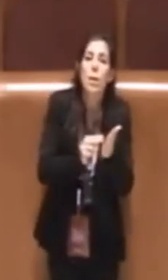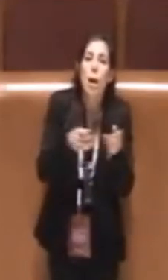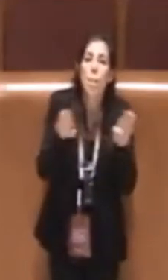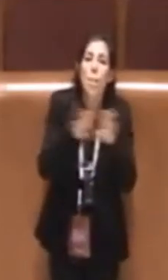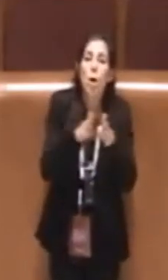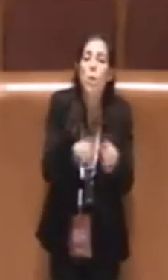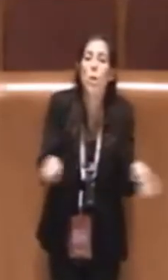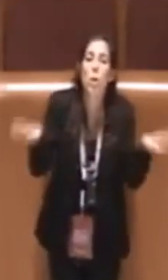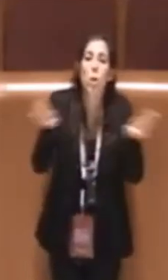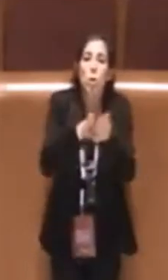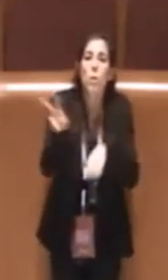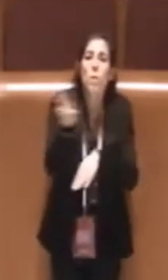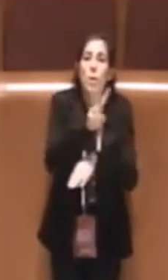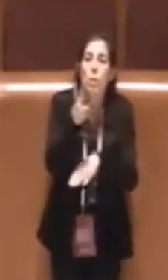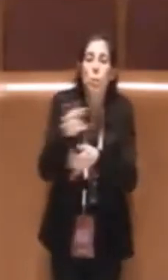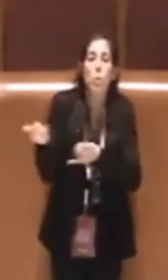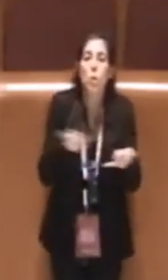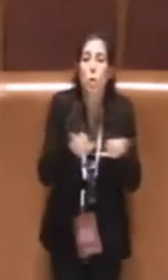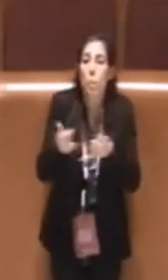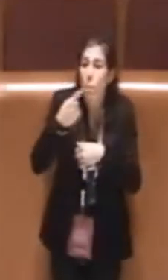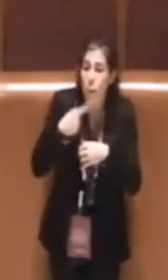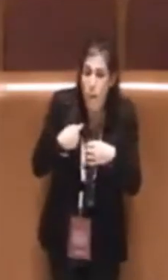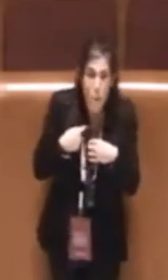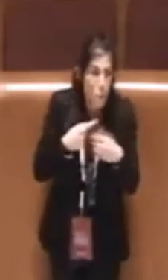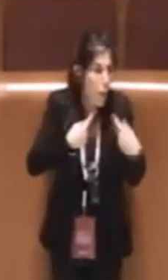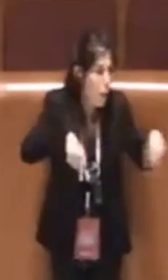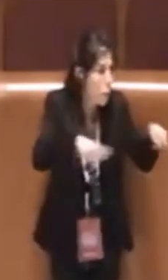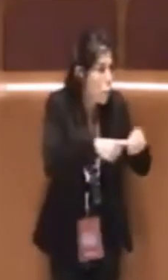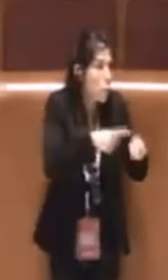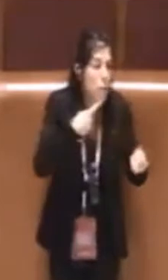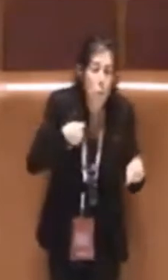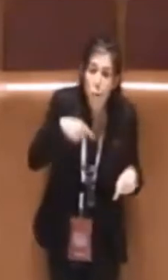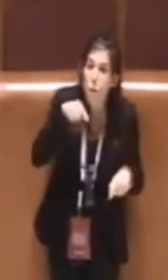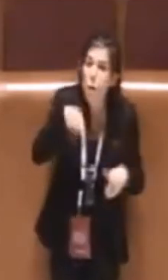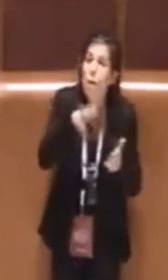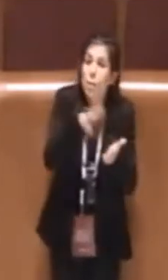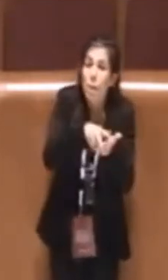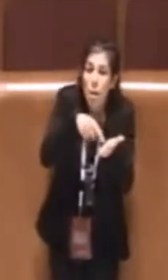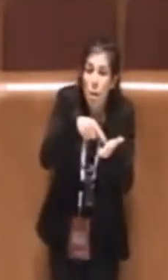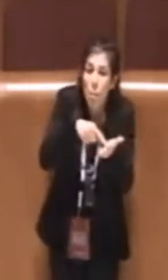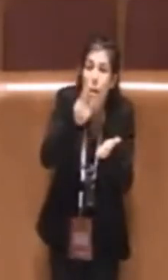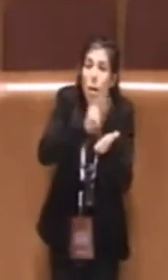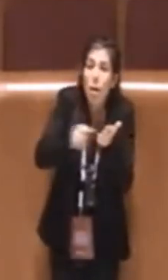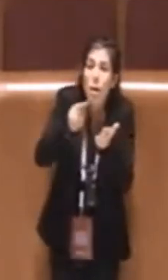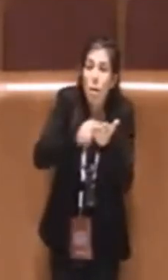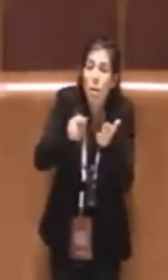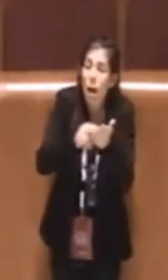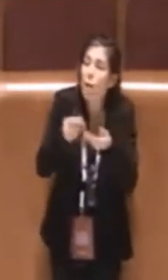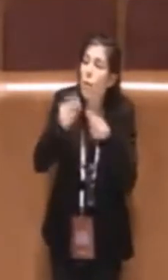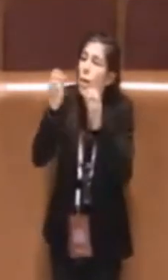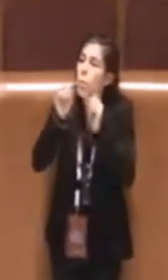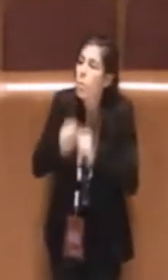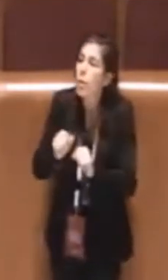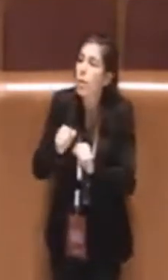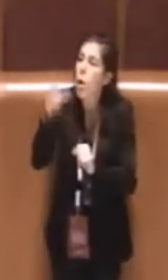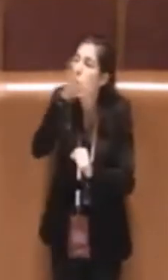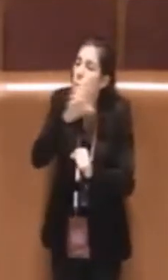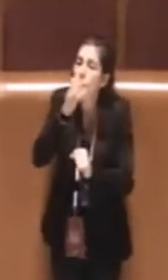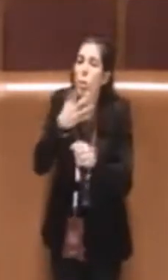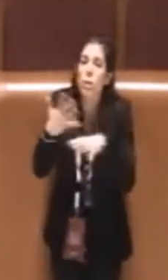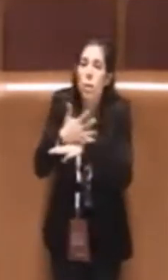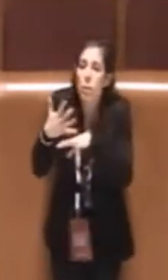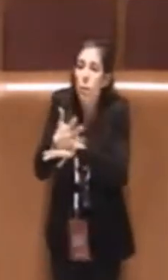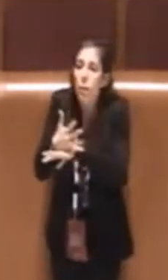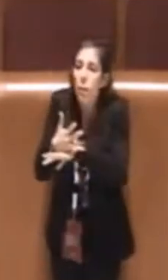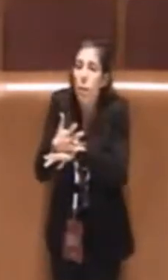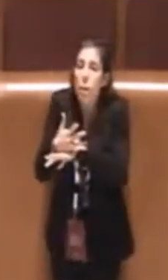22 dicembre. E mi venite a dire a me e venite a dire a noi che questa delibera è stata scritta e non vi ha lasciato spazio alle osservazioni.